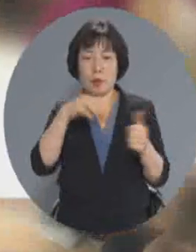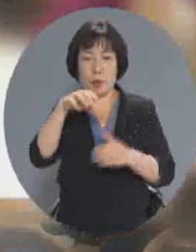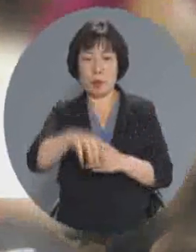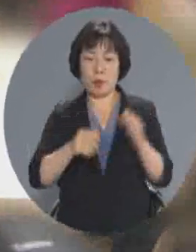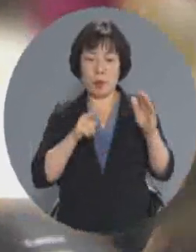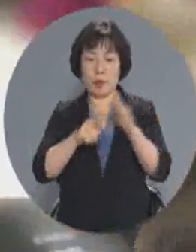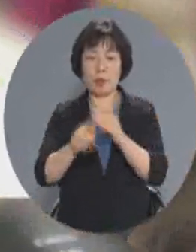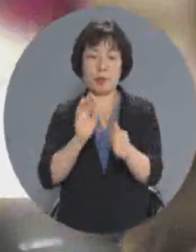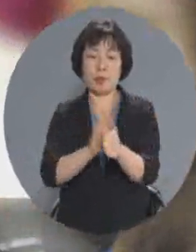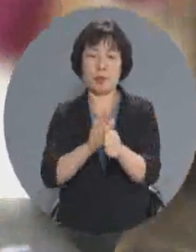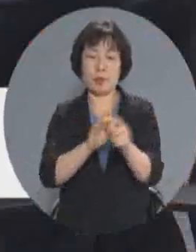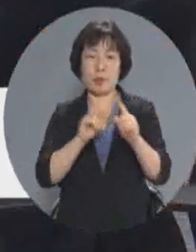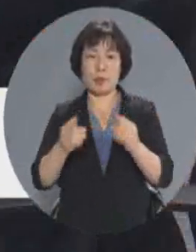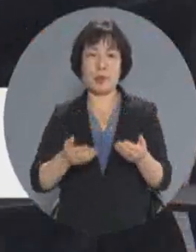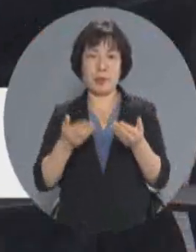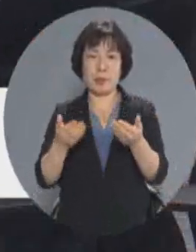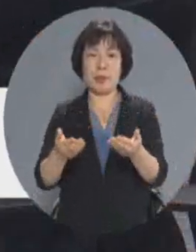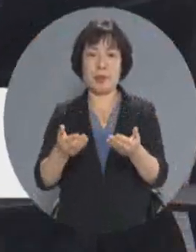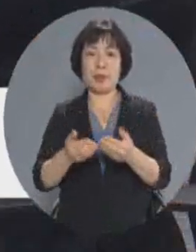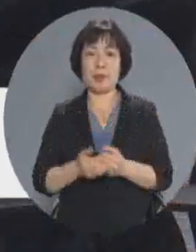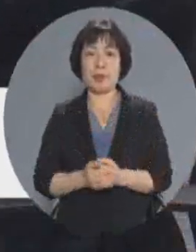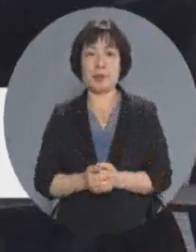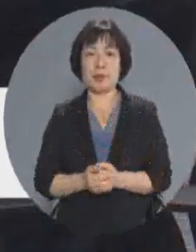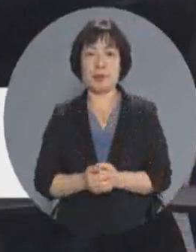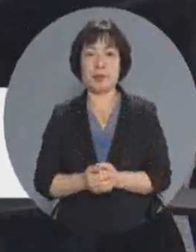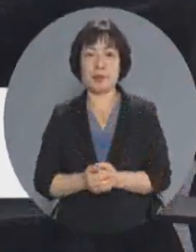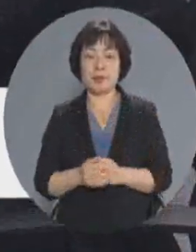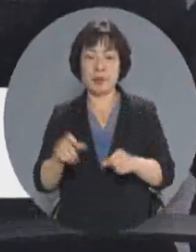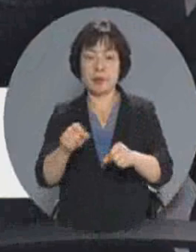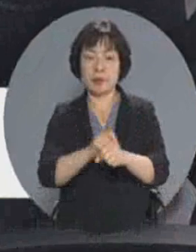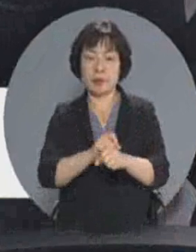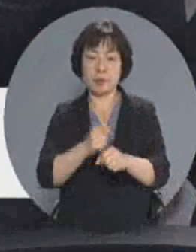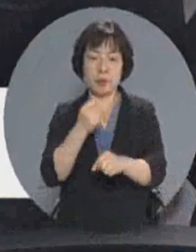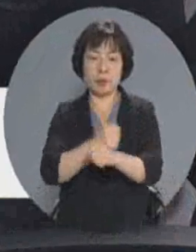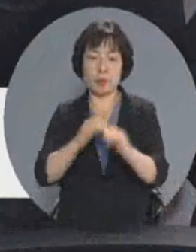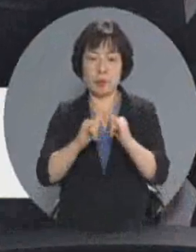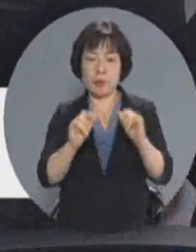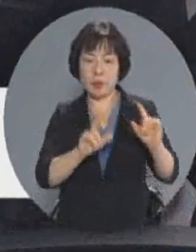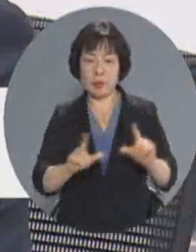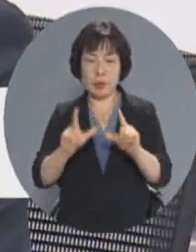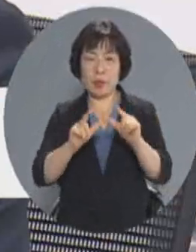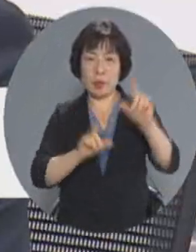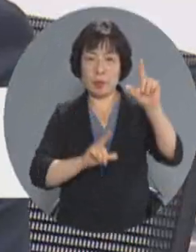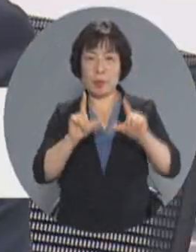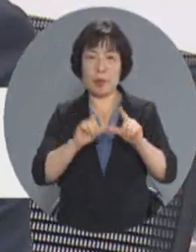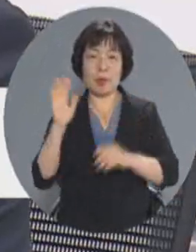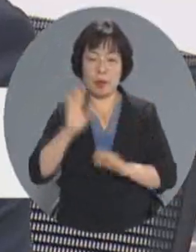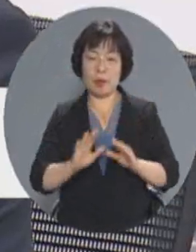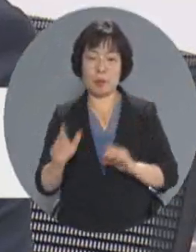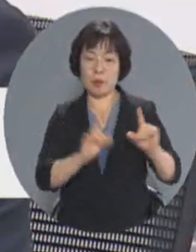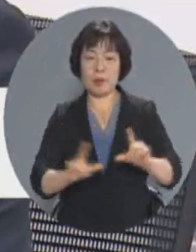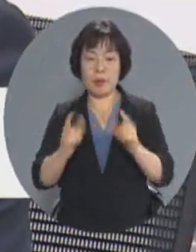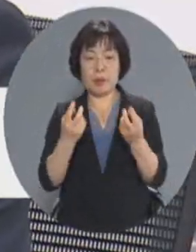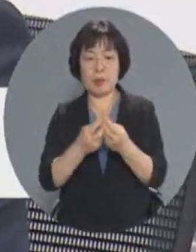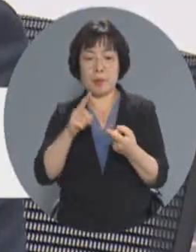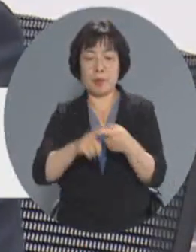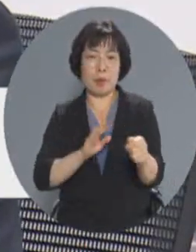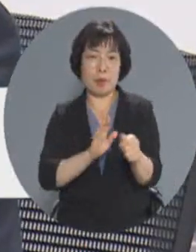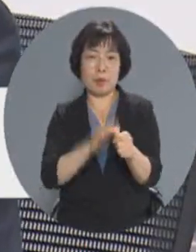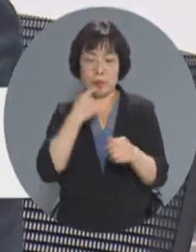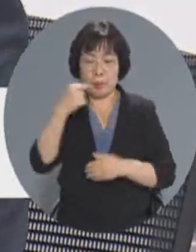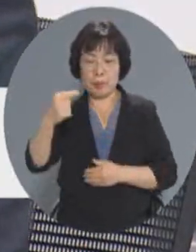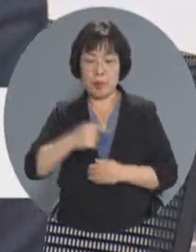찾아 격려의 말을 전했습니다. 또 특별기여자들의 생활 현황과 향후 정착 지원 방향에 대해 보고를